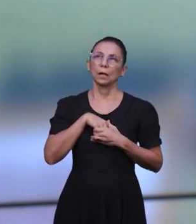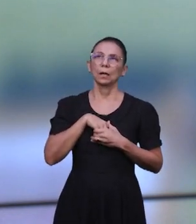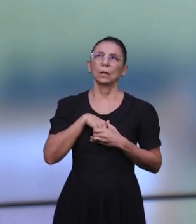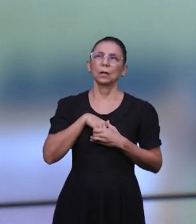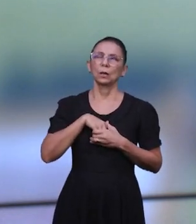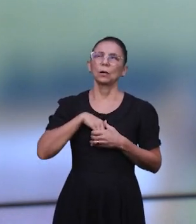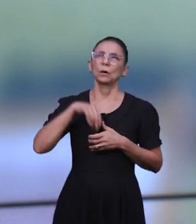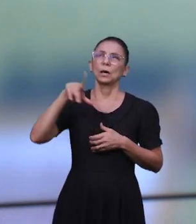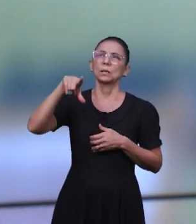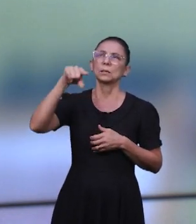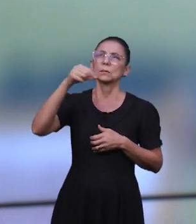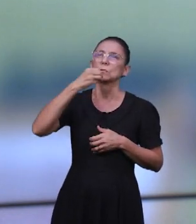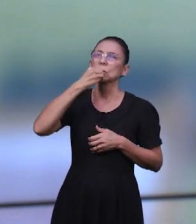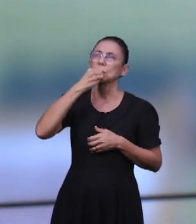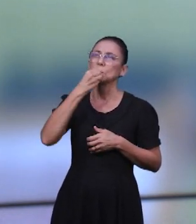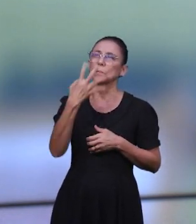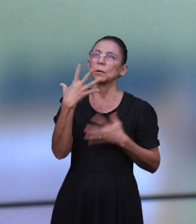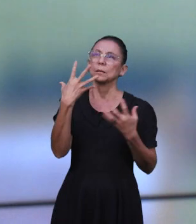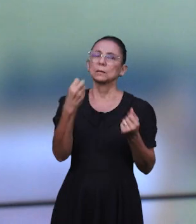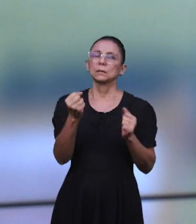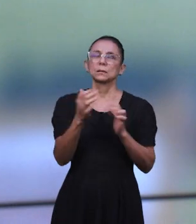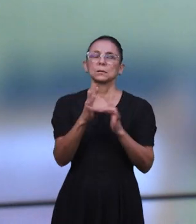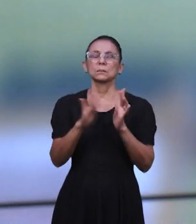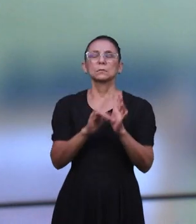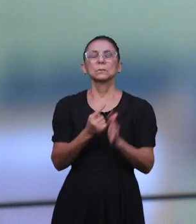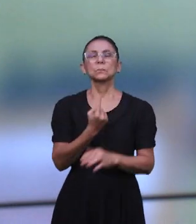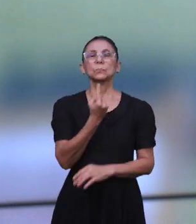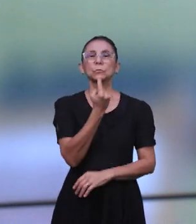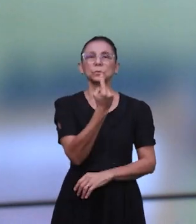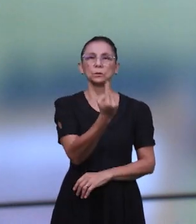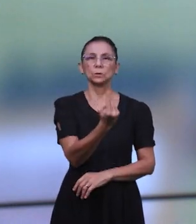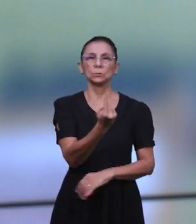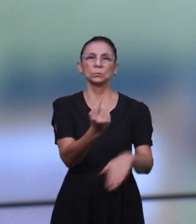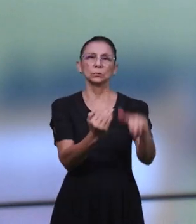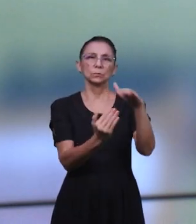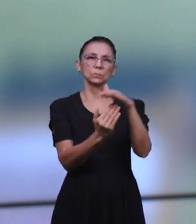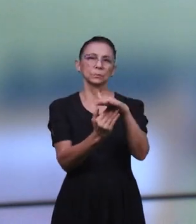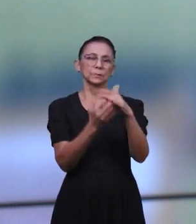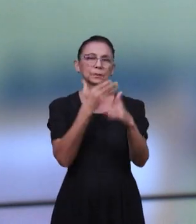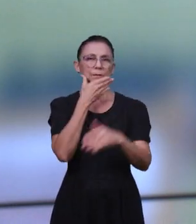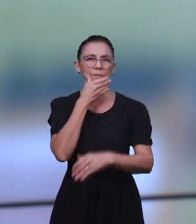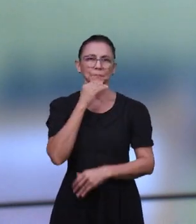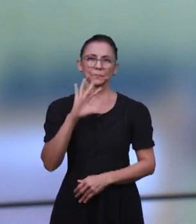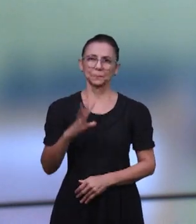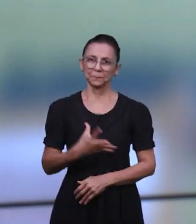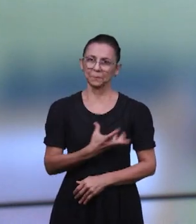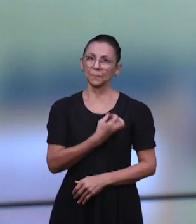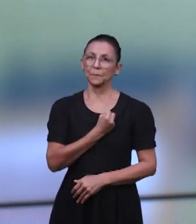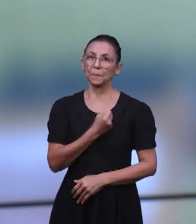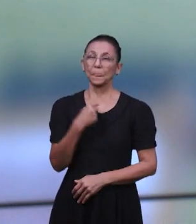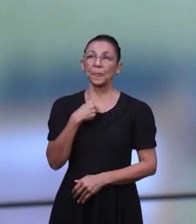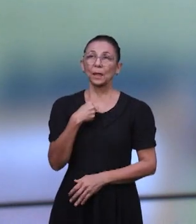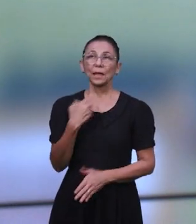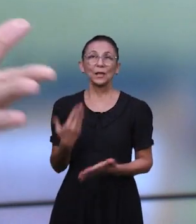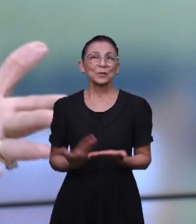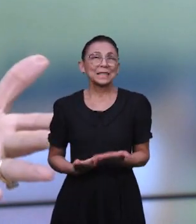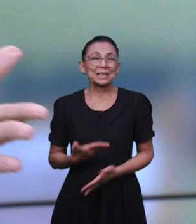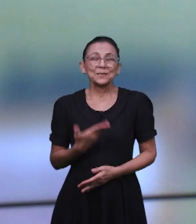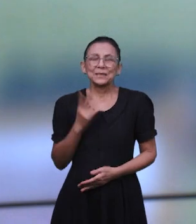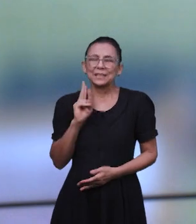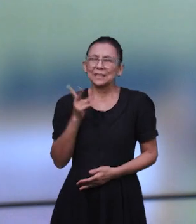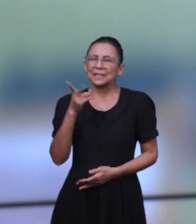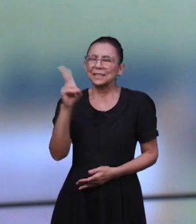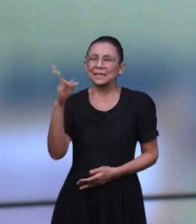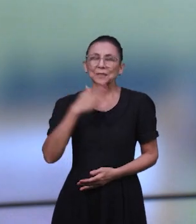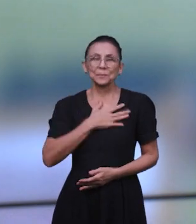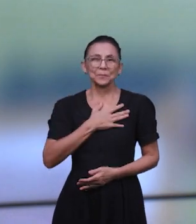bon choix, j'accepte Jésus comme mon seul et suffisant Sauveur. Je veux le servir pour tous les